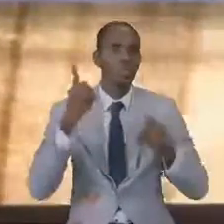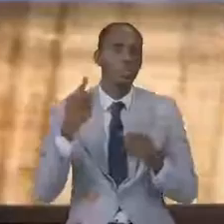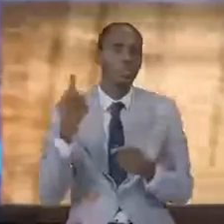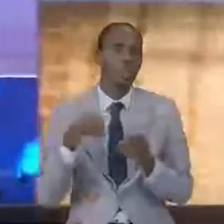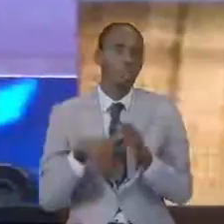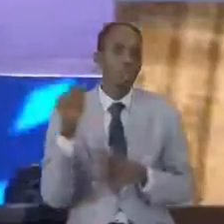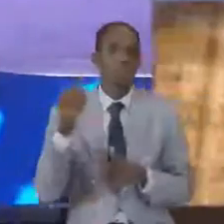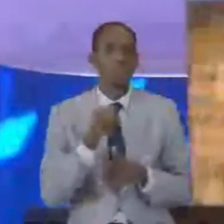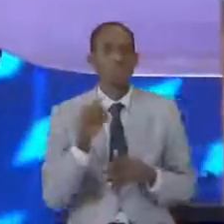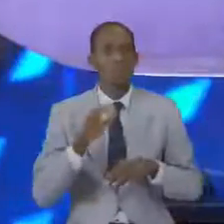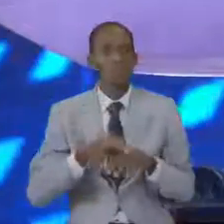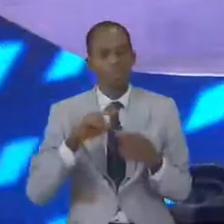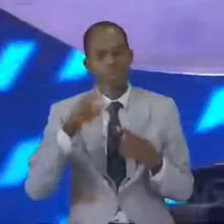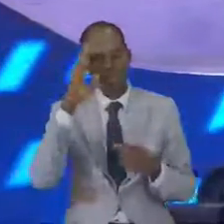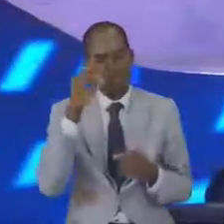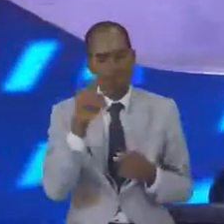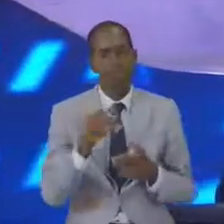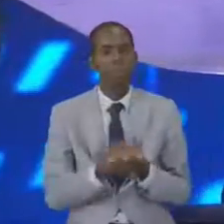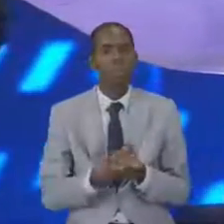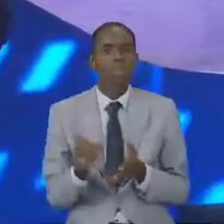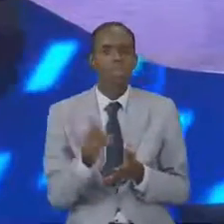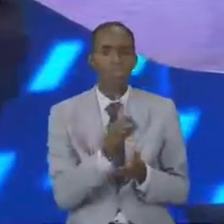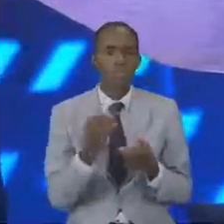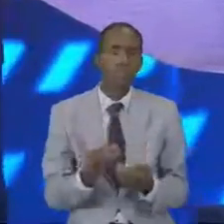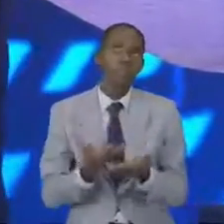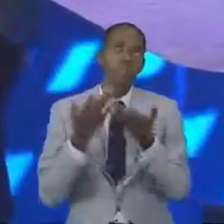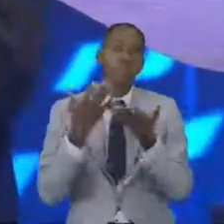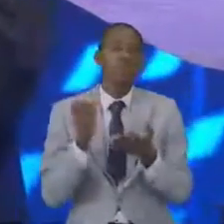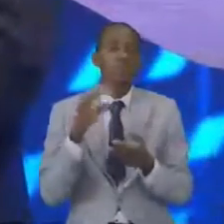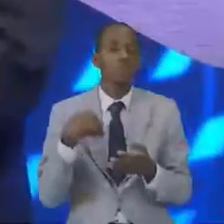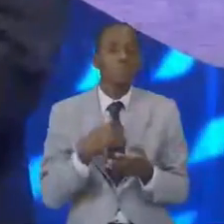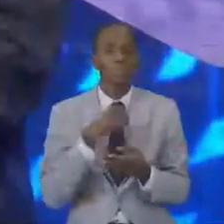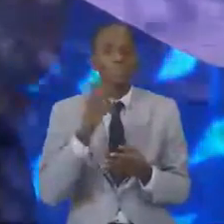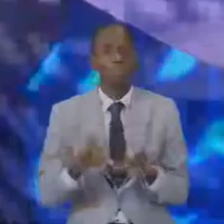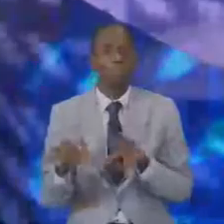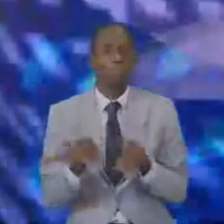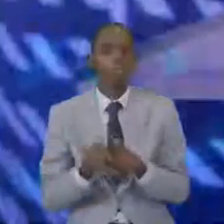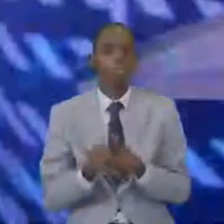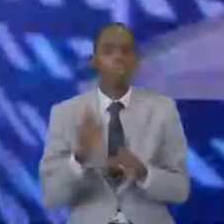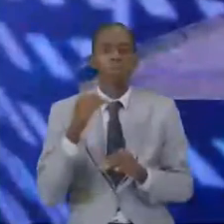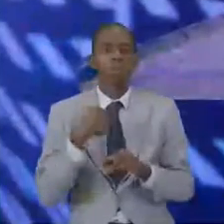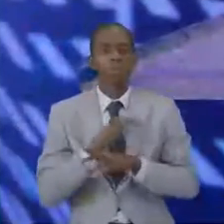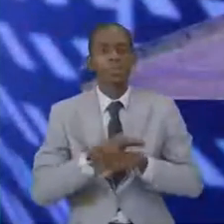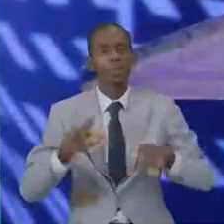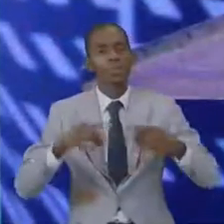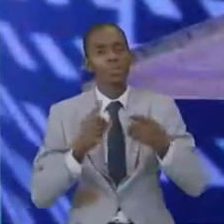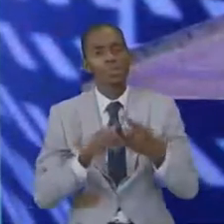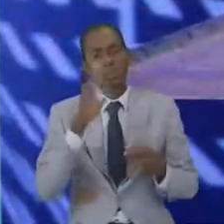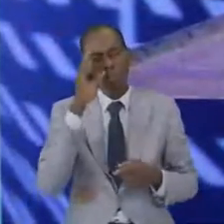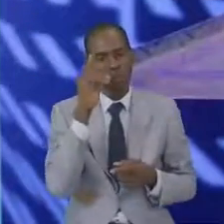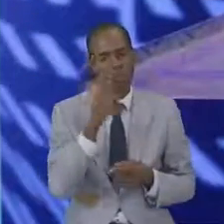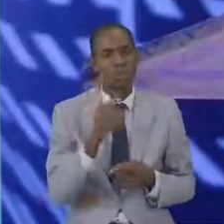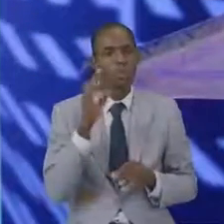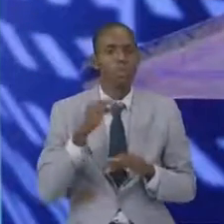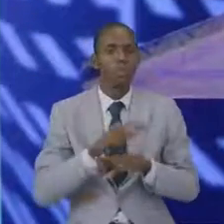lui il a tellement sacrifié pour que nous soyez sanctifié si nous n'allons pas aller tu ne nous consacrons pas